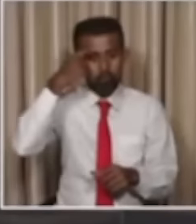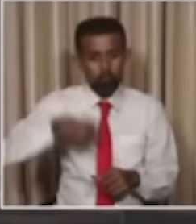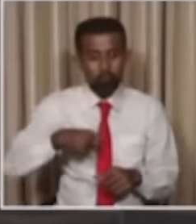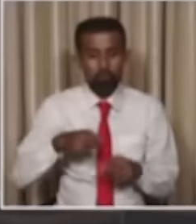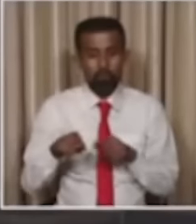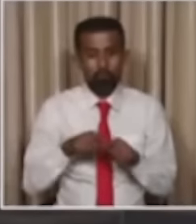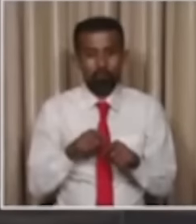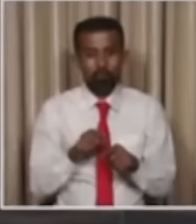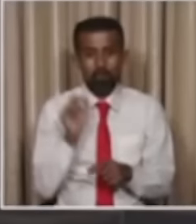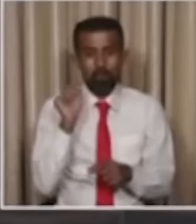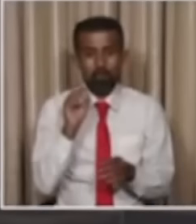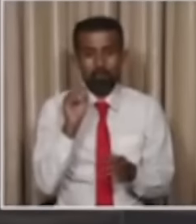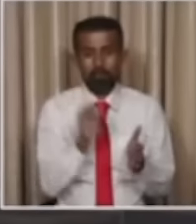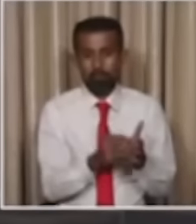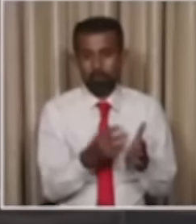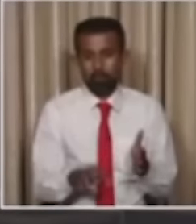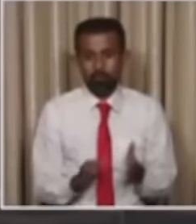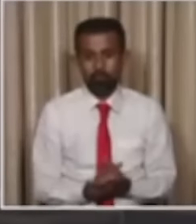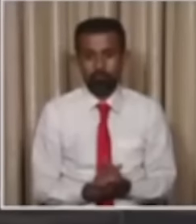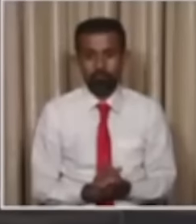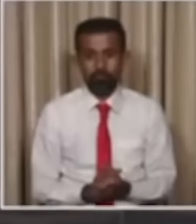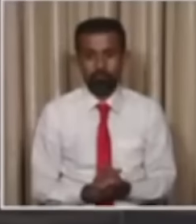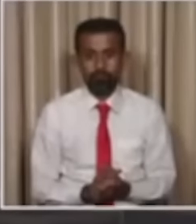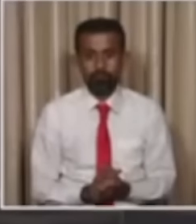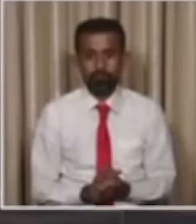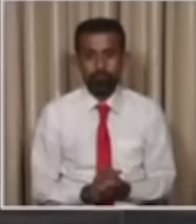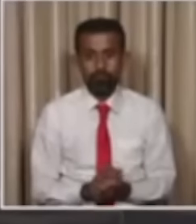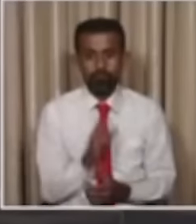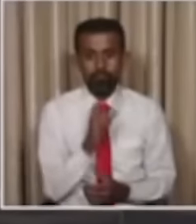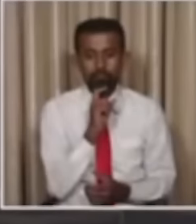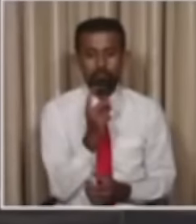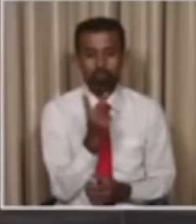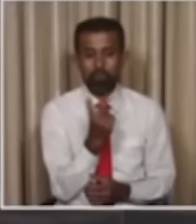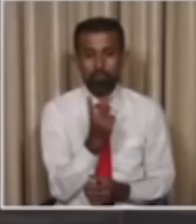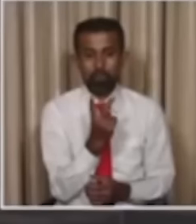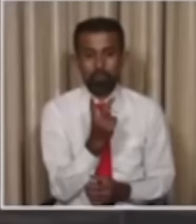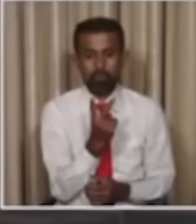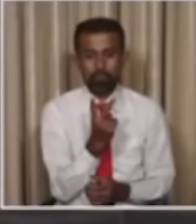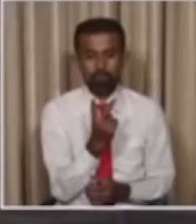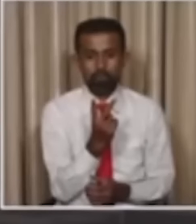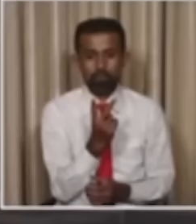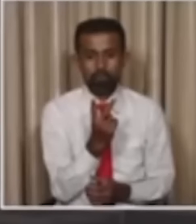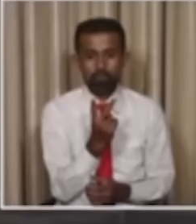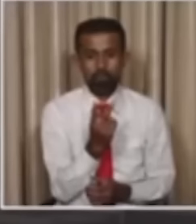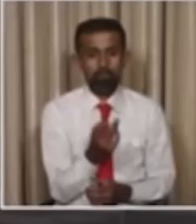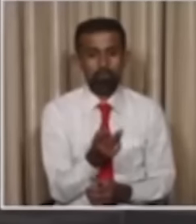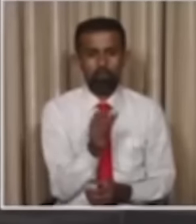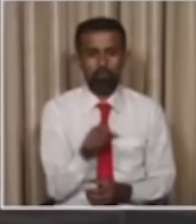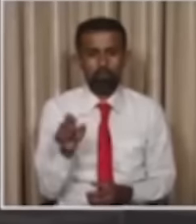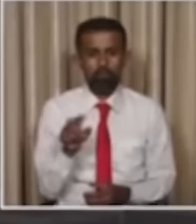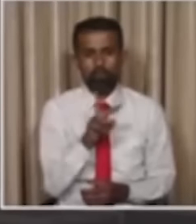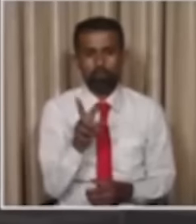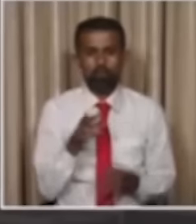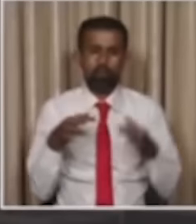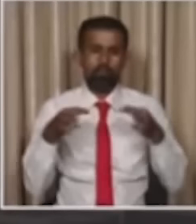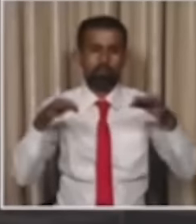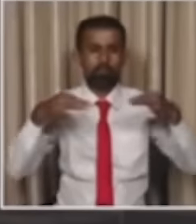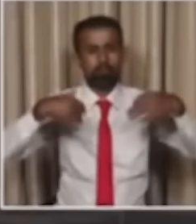ලෙස නම් කර ඇත. එම නඩු දෙකෙන් ඔවුන් 2 දෙනාව නිදොස් කර ඇත.